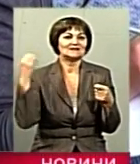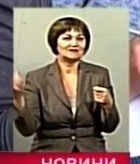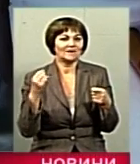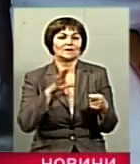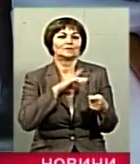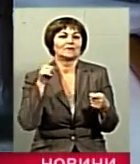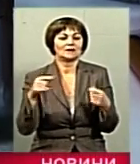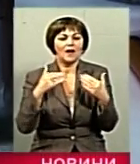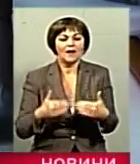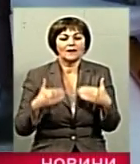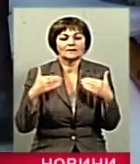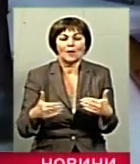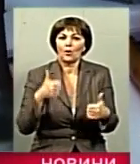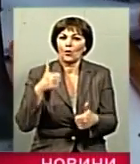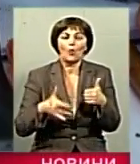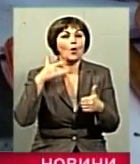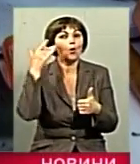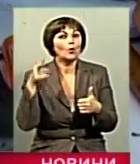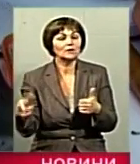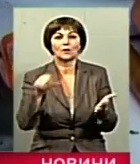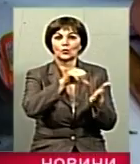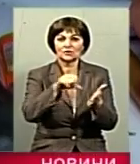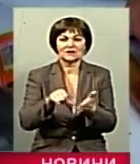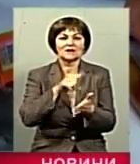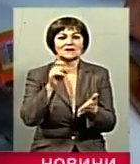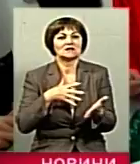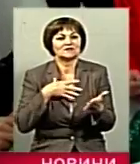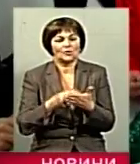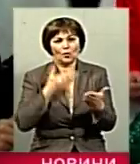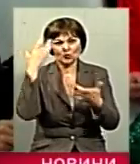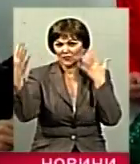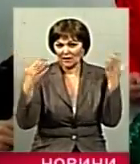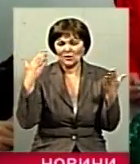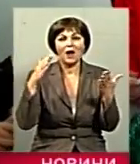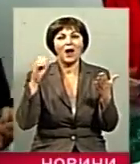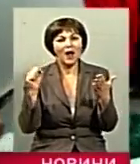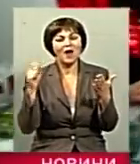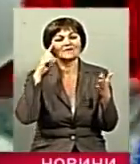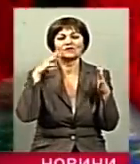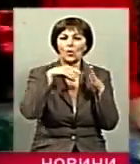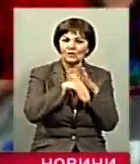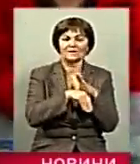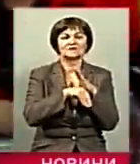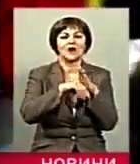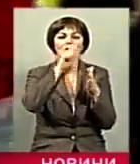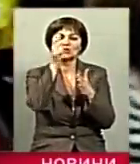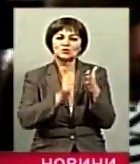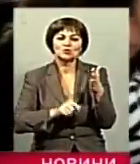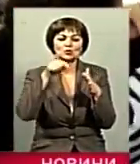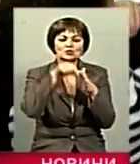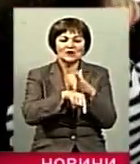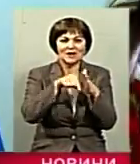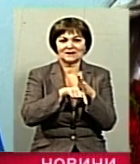викликав той етап конкурсу, коли учасники розписували писанку за своєю уявою, але врахувавши сюжет вірша, який вони отримали перед